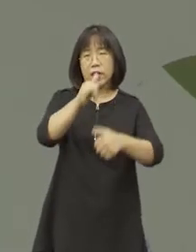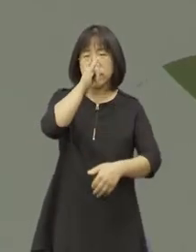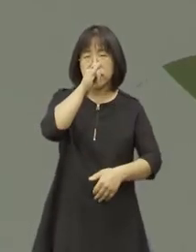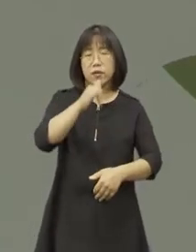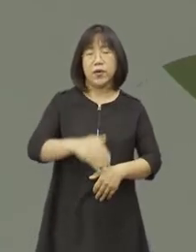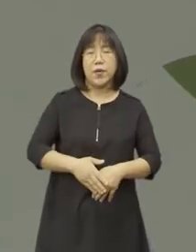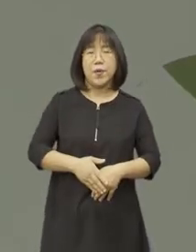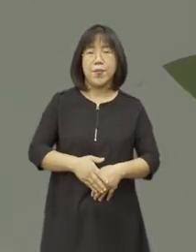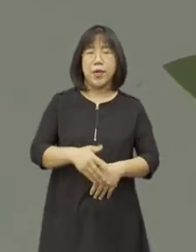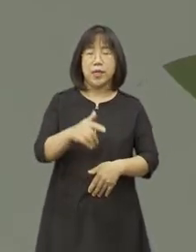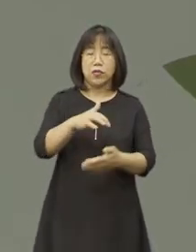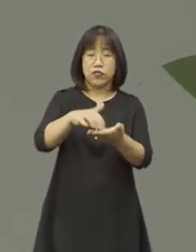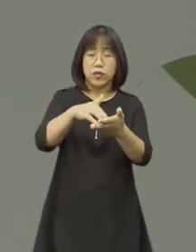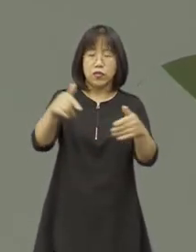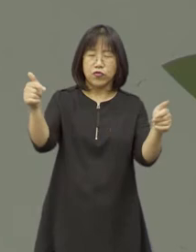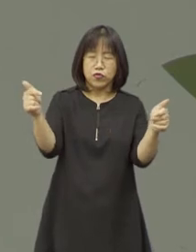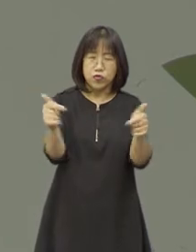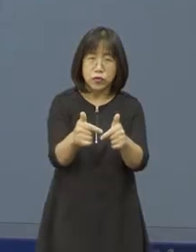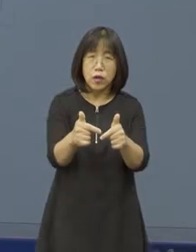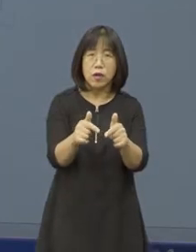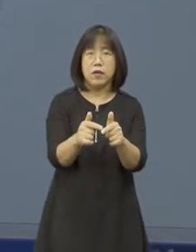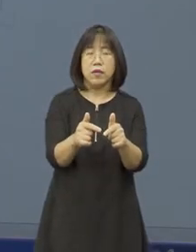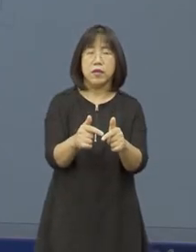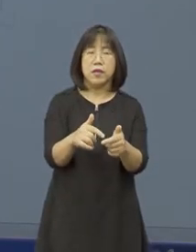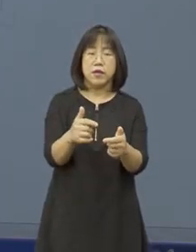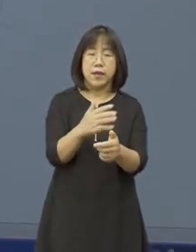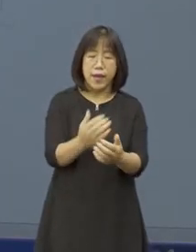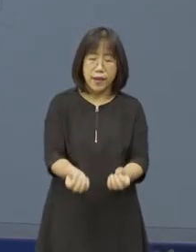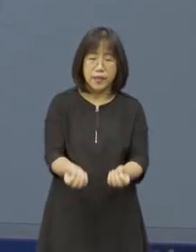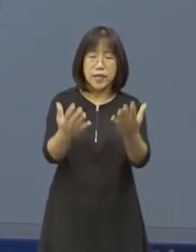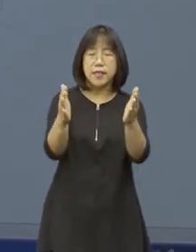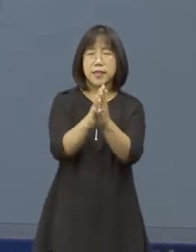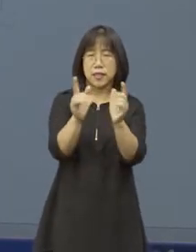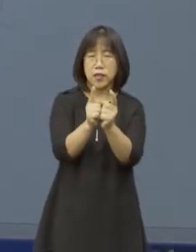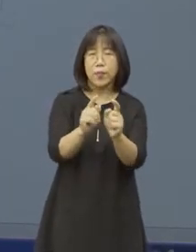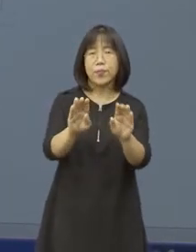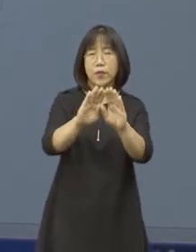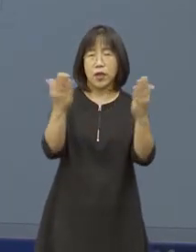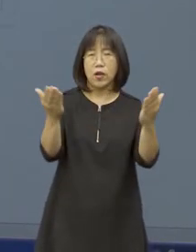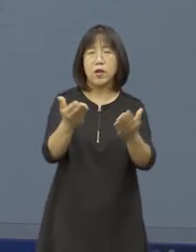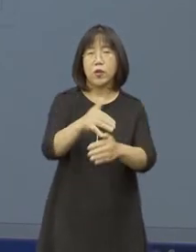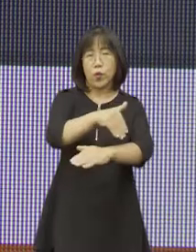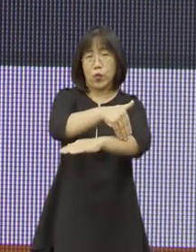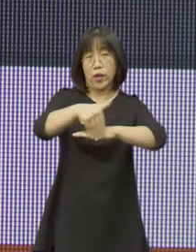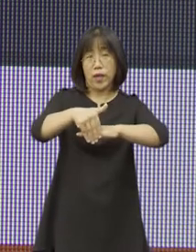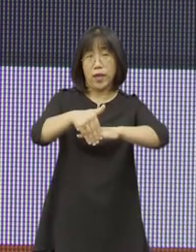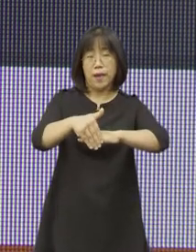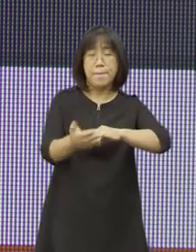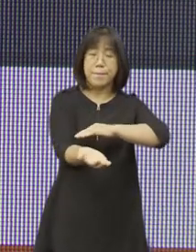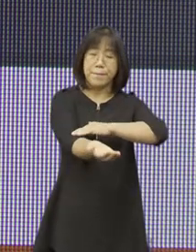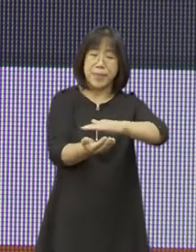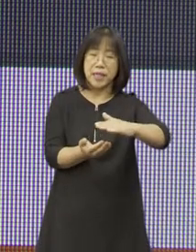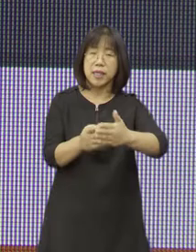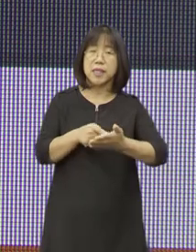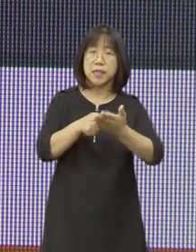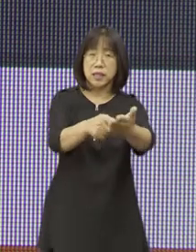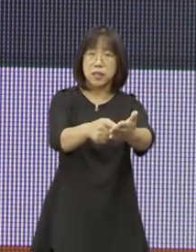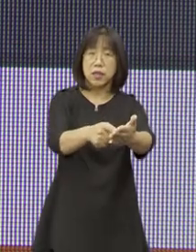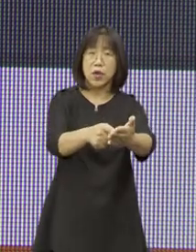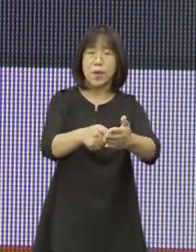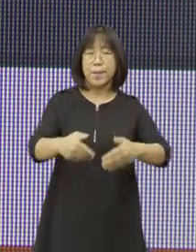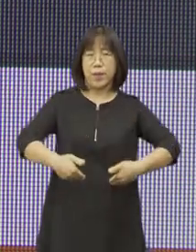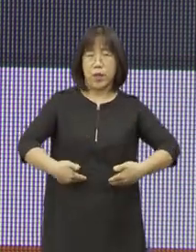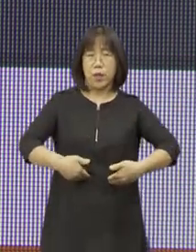최소한의 인원으로 오프라인 행사도 열릴 예정입니다. 이번 책 축제는 강서구 통합도서관 홈페이지에서